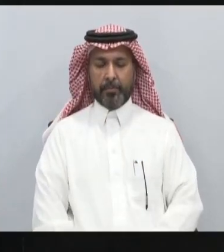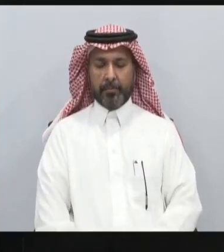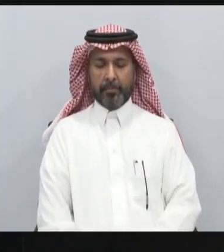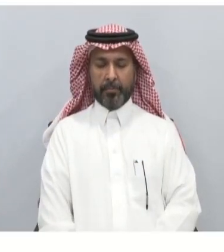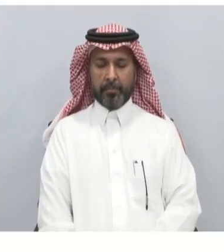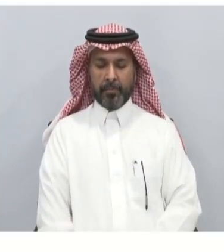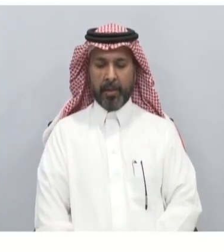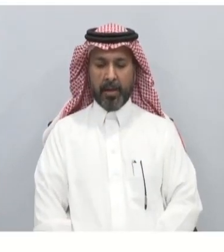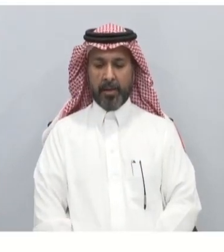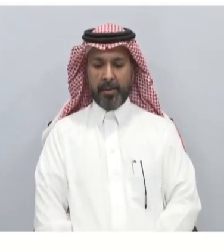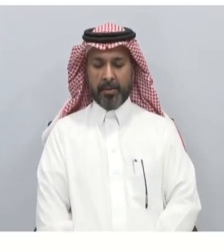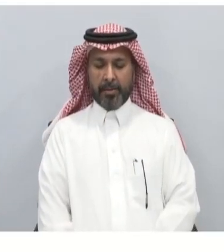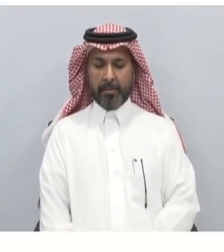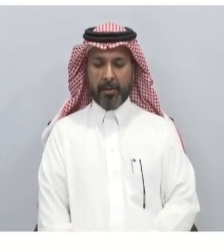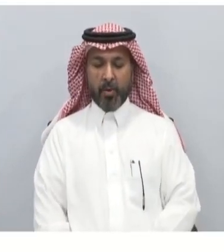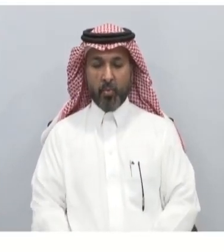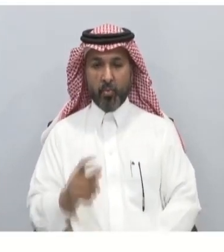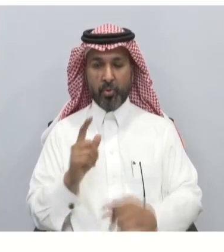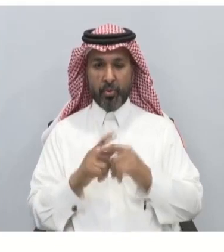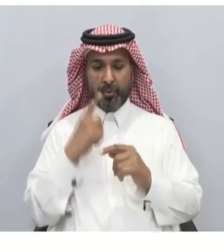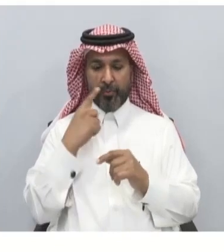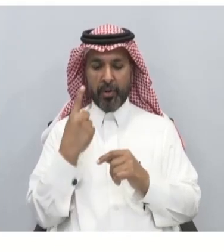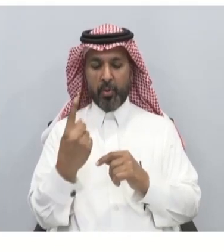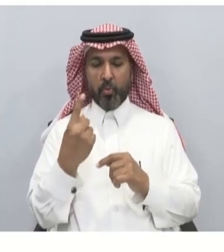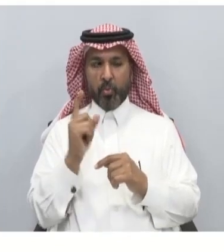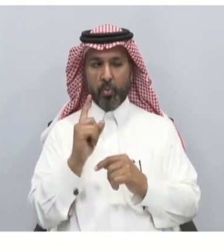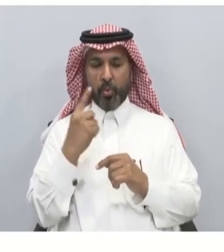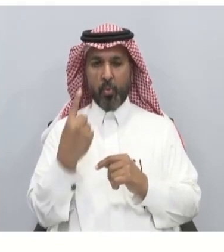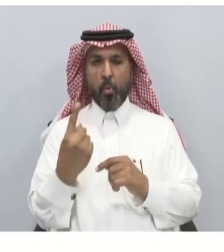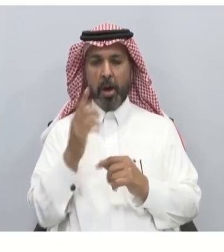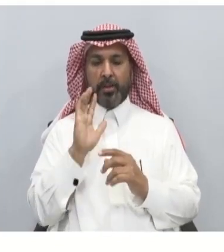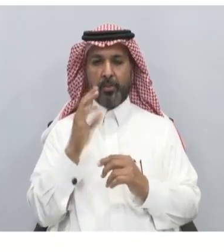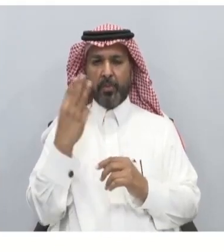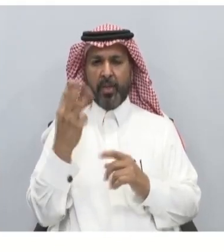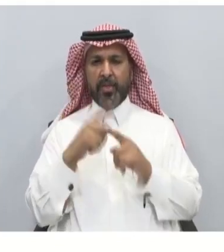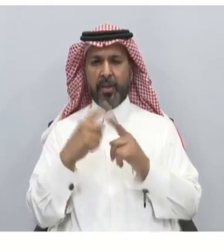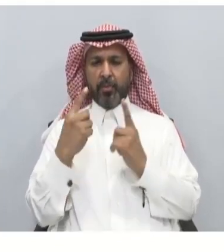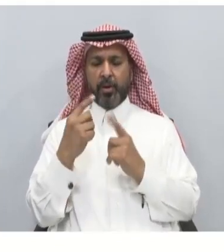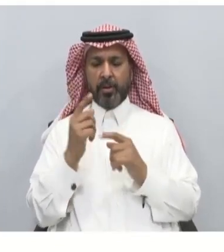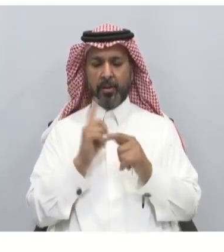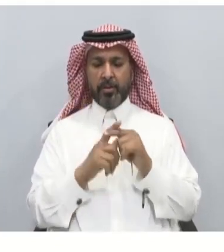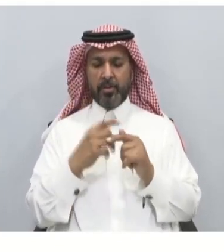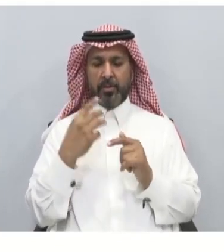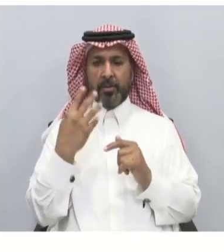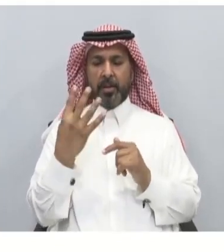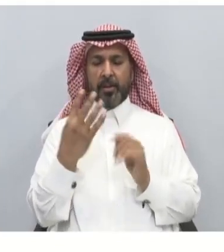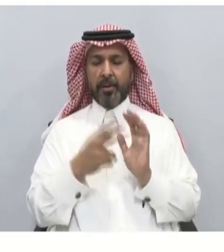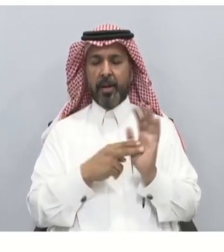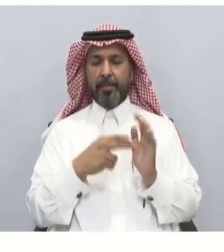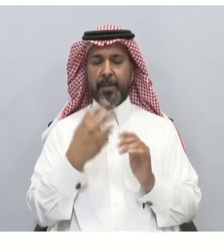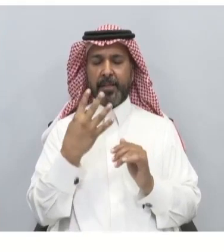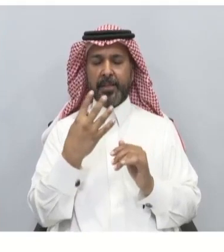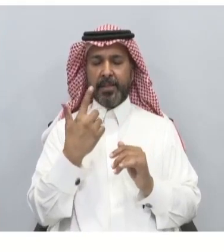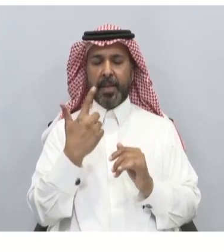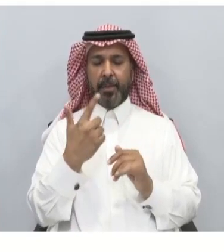النوني. أحسنتم. أول شيء عندما نون تساوي 1 راح أوجد الحد الأول، 3 في 1 زائد 4